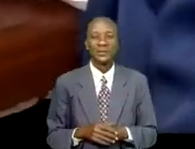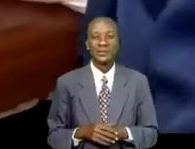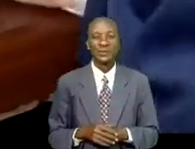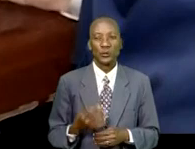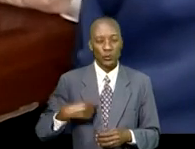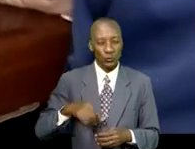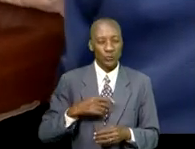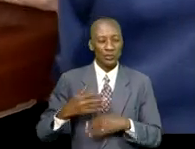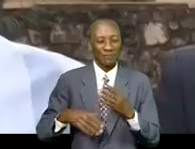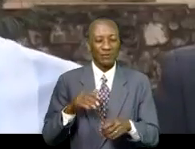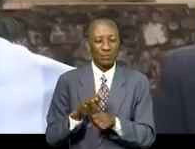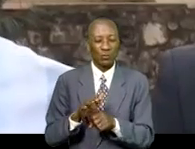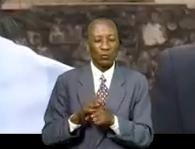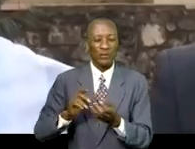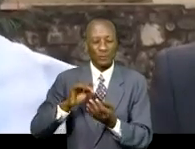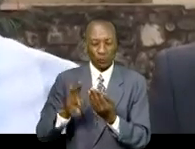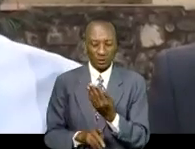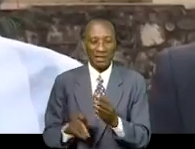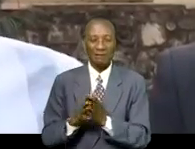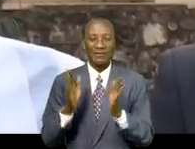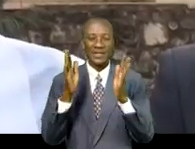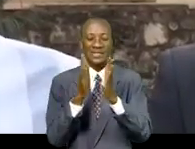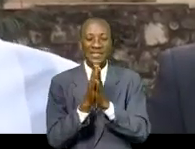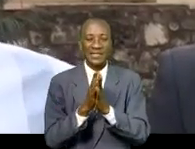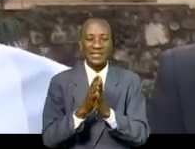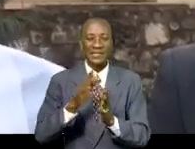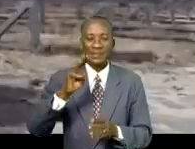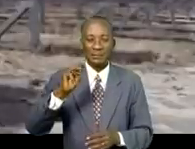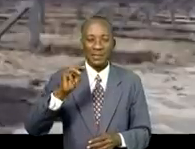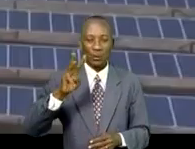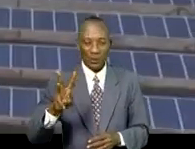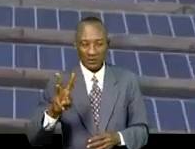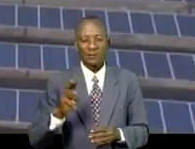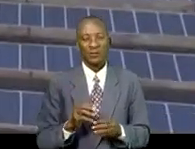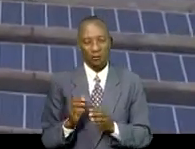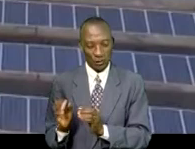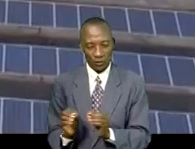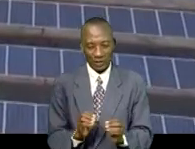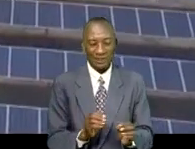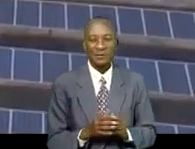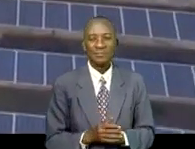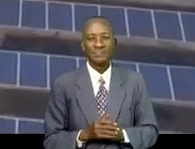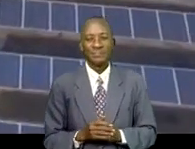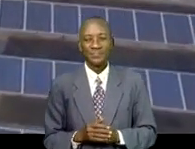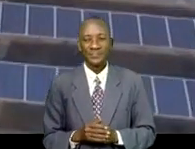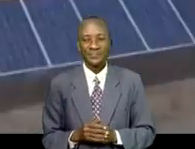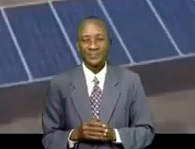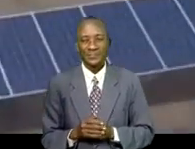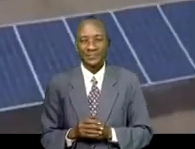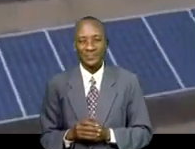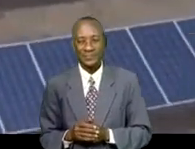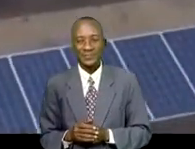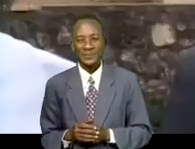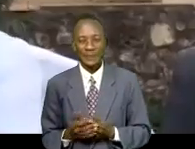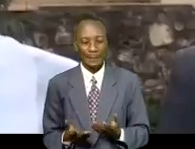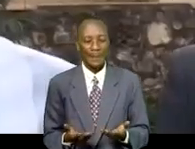de plus ou moins 10 MW en province de l'Ituri dans la ville de Bounia. Et puis organiser un réseau de distribution dans la zone qui a couvert son